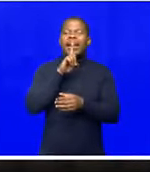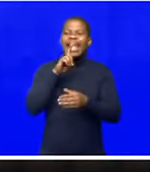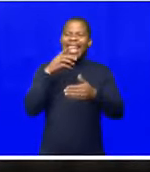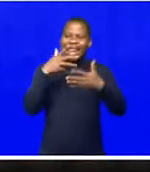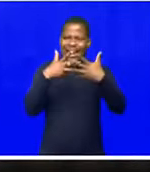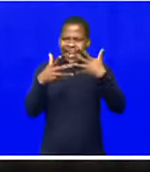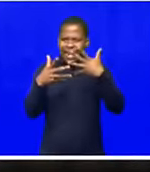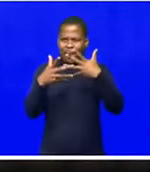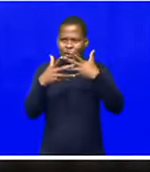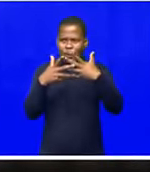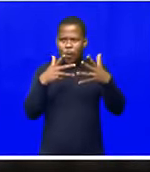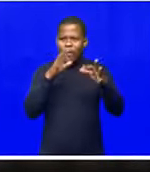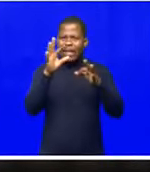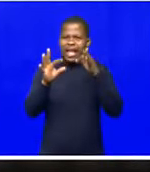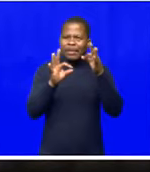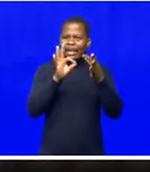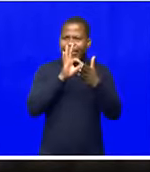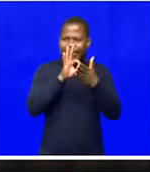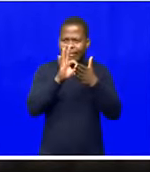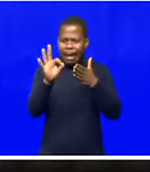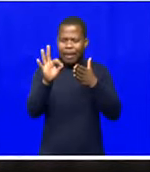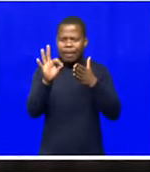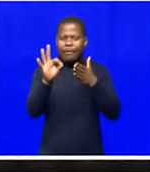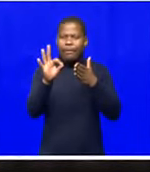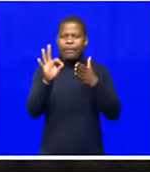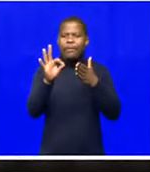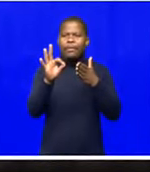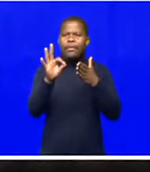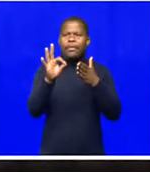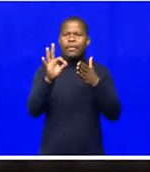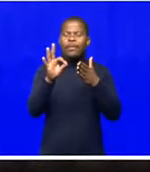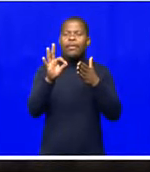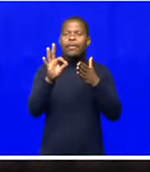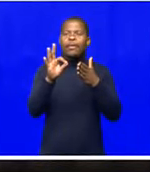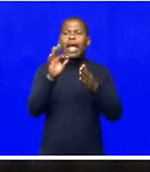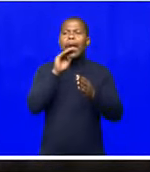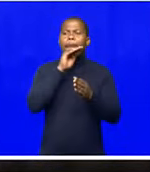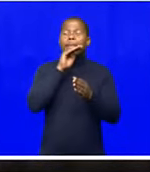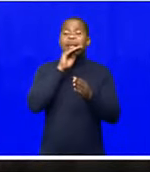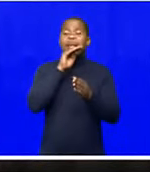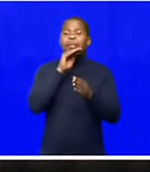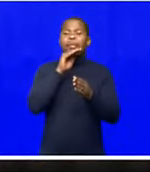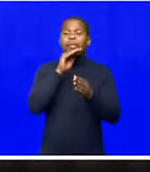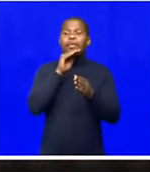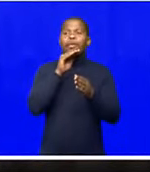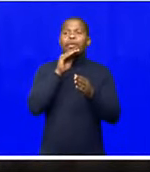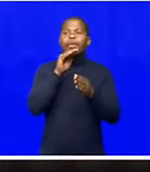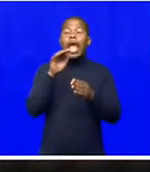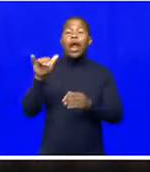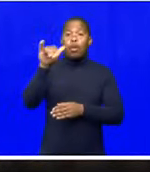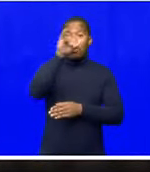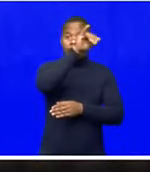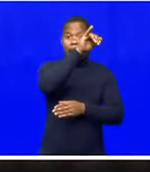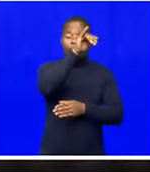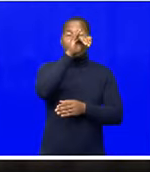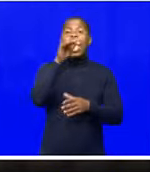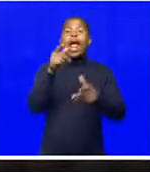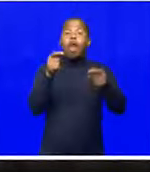kahle irole ya operator role and powers of operator na regulator